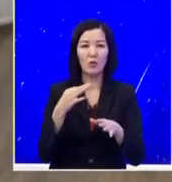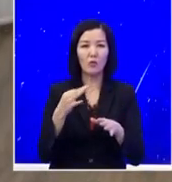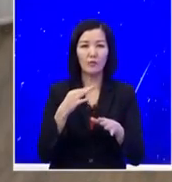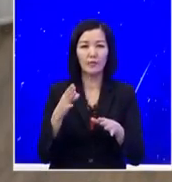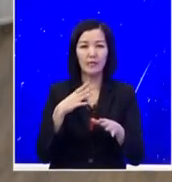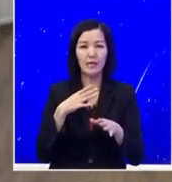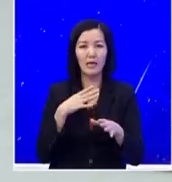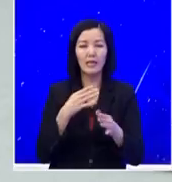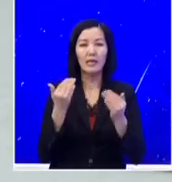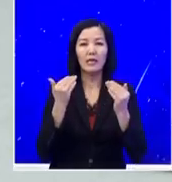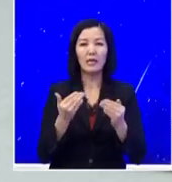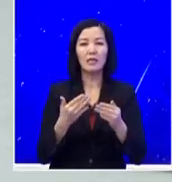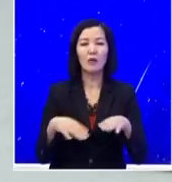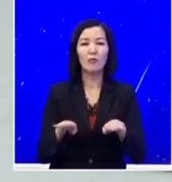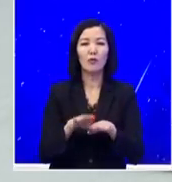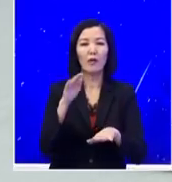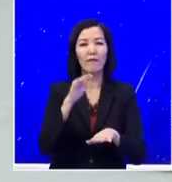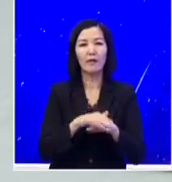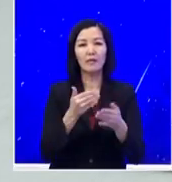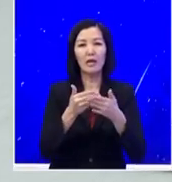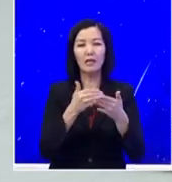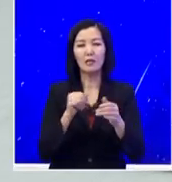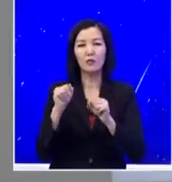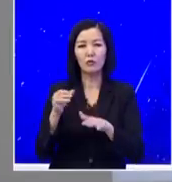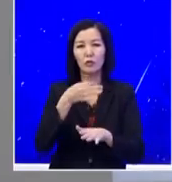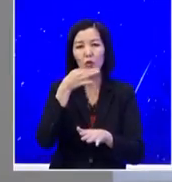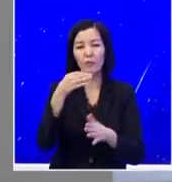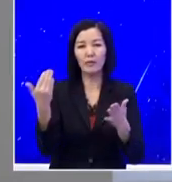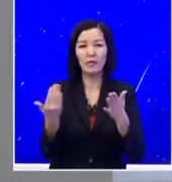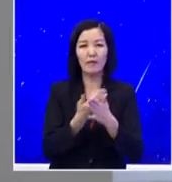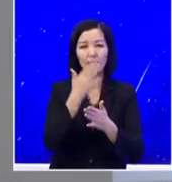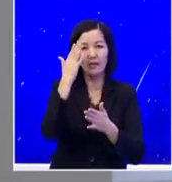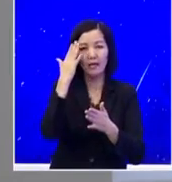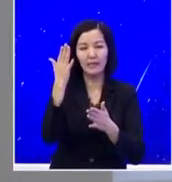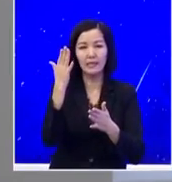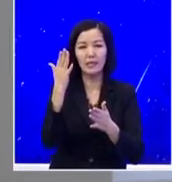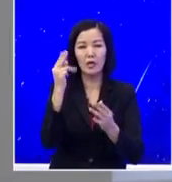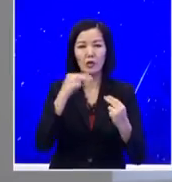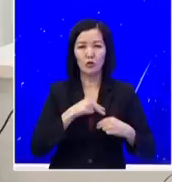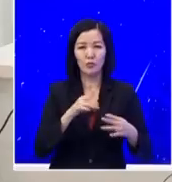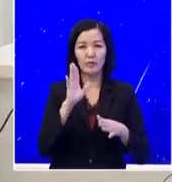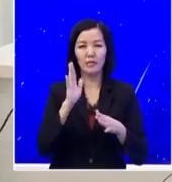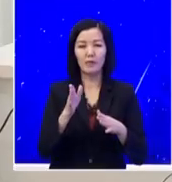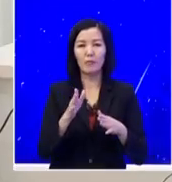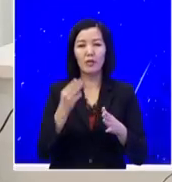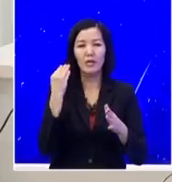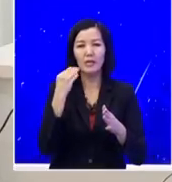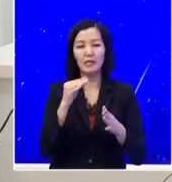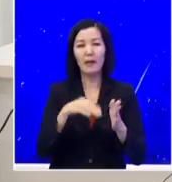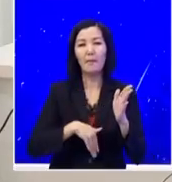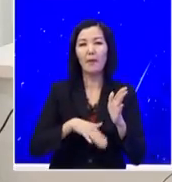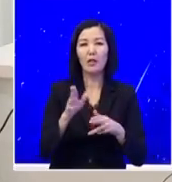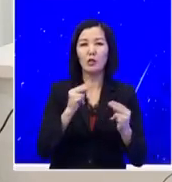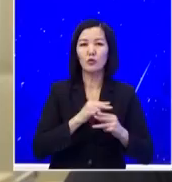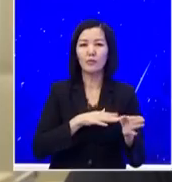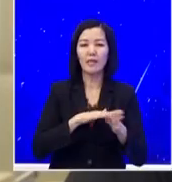ұқыпсыздықпен қараған дейді мамандар. Енді мұндай фактілердің алдын алу үшін жауаптылар инновациялық әдістерді енгізбек. Артынша сапалы